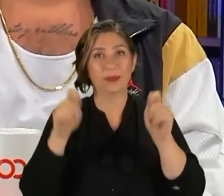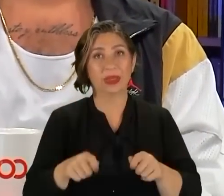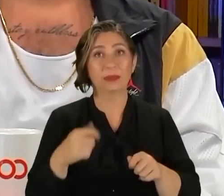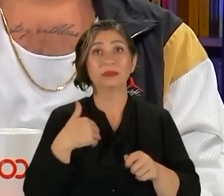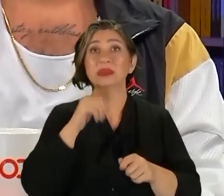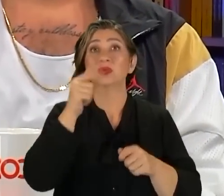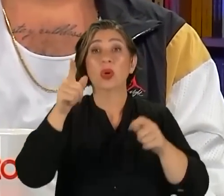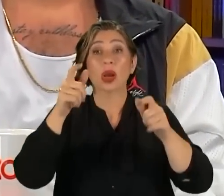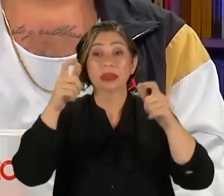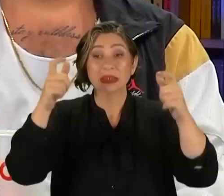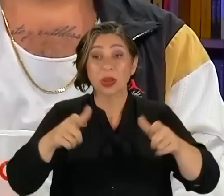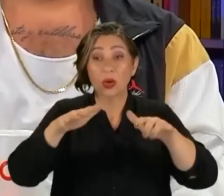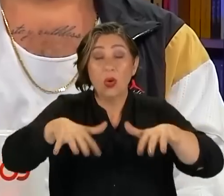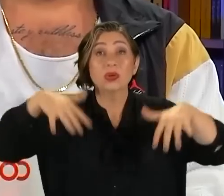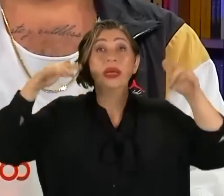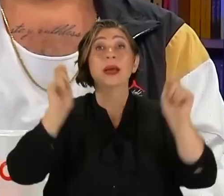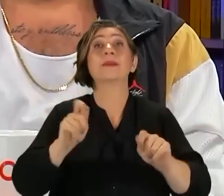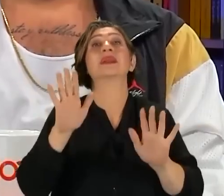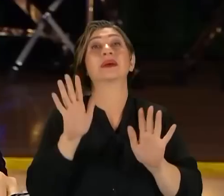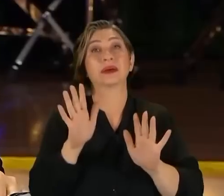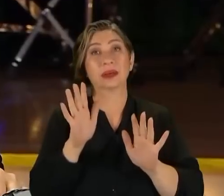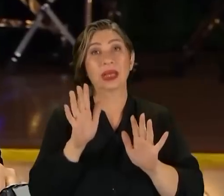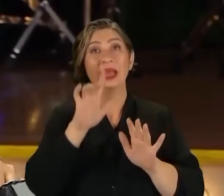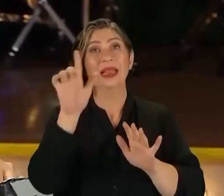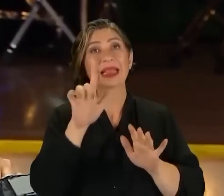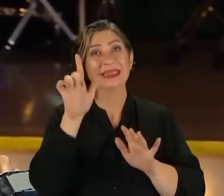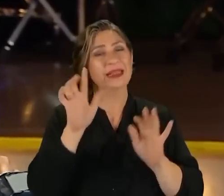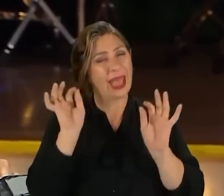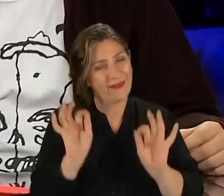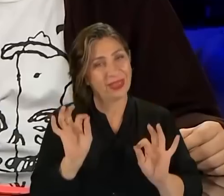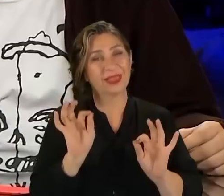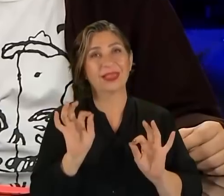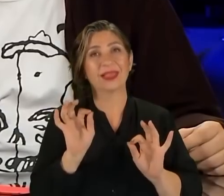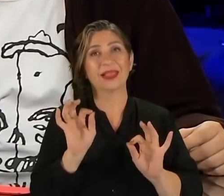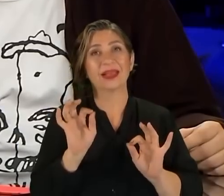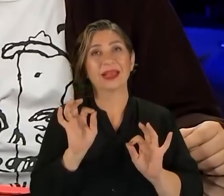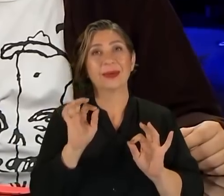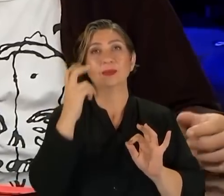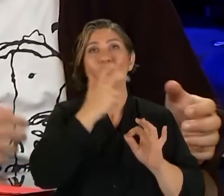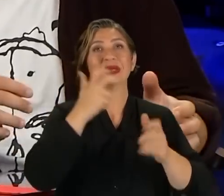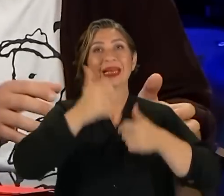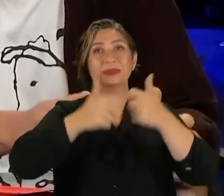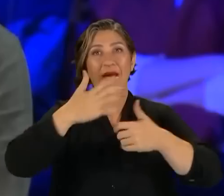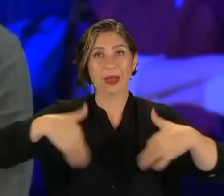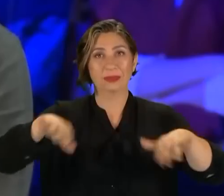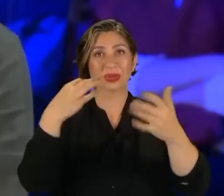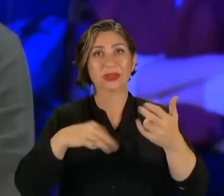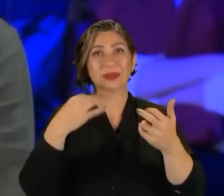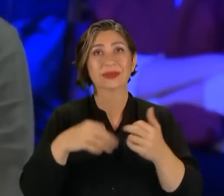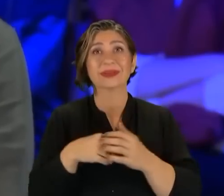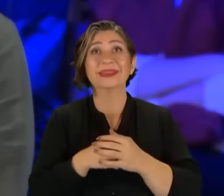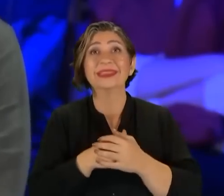Biz şöyle bir salon konseri yapmamıştık. Lisedeyken çalmıştık zaten. Lisedeyken biz müzik yarışmasında çalmıştık hepimiz. Söylemek zorunda değiliz ya.